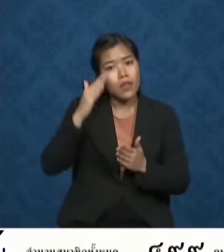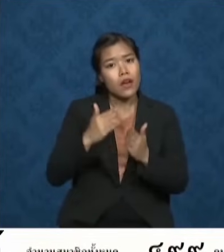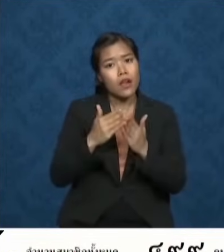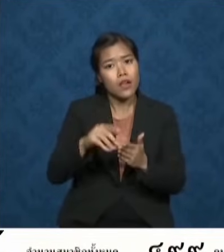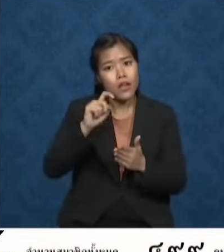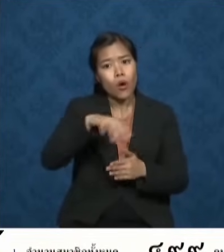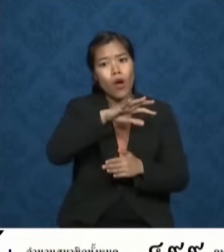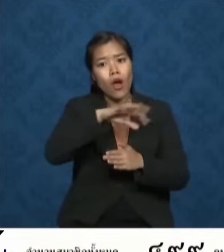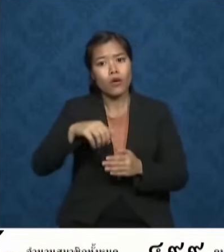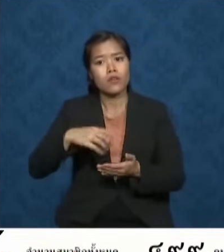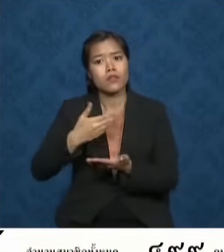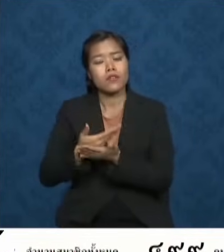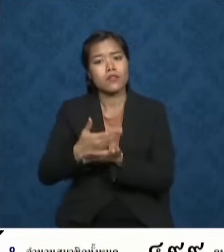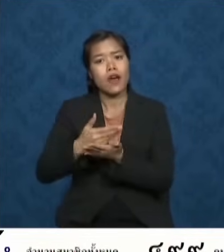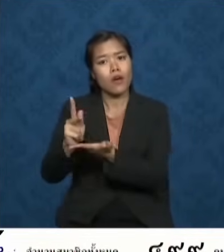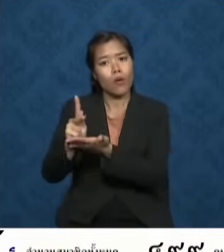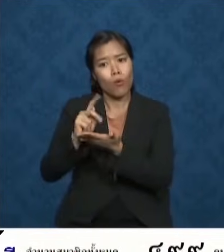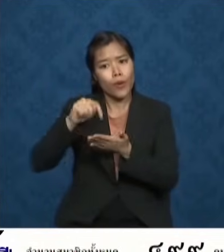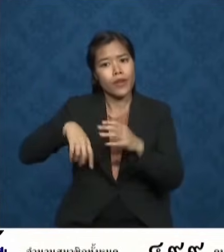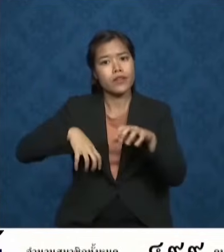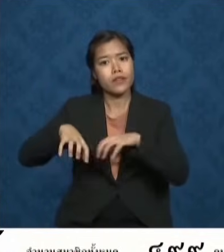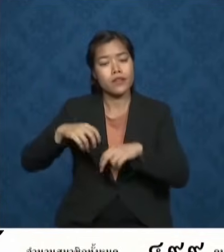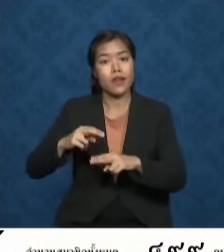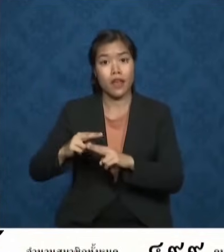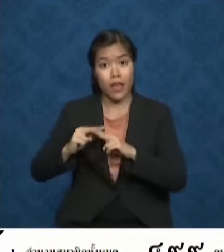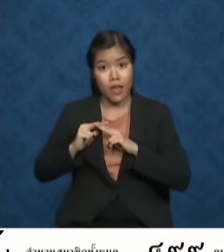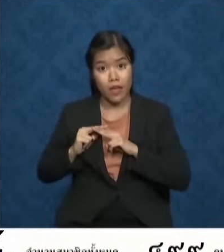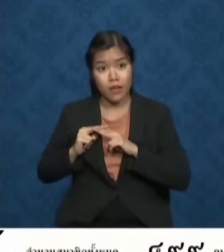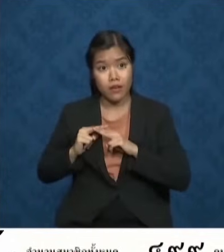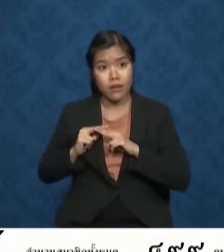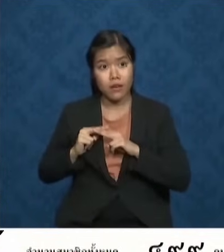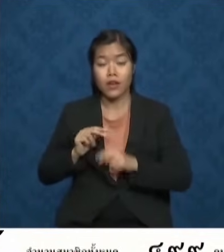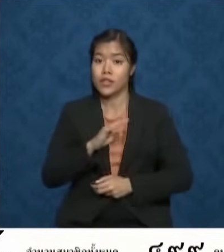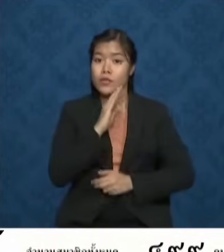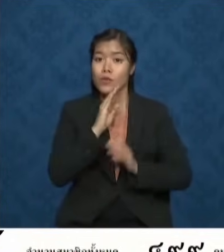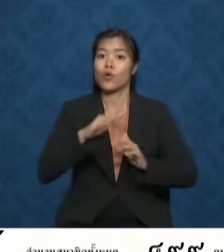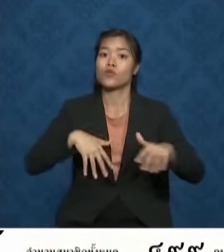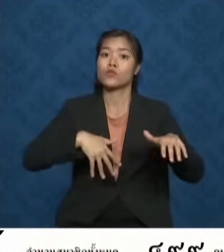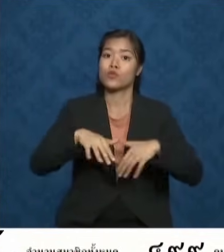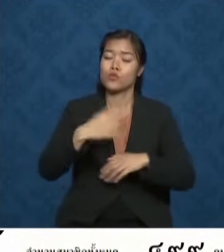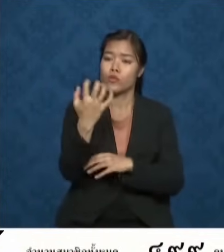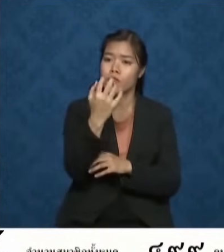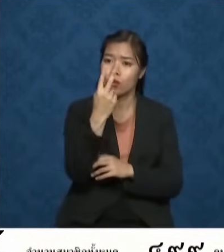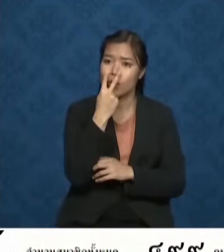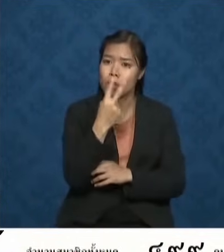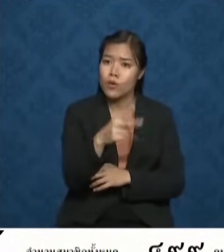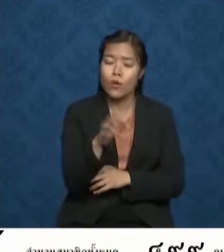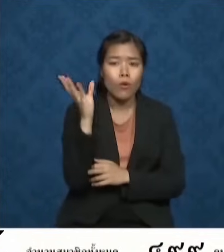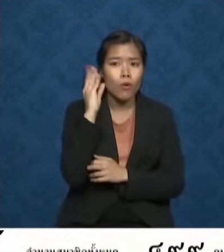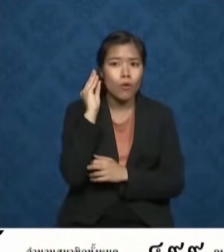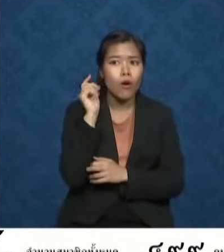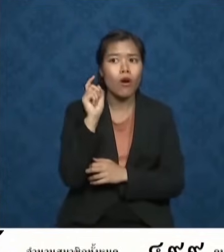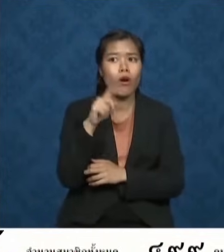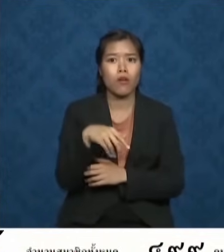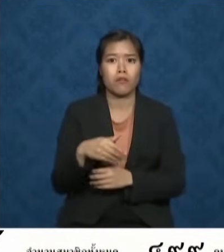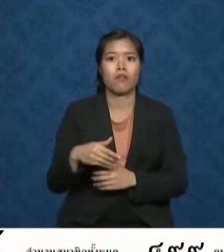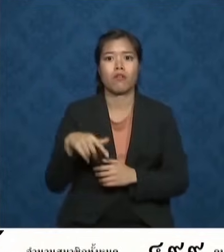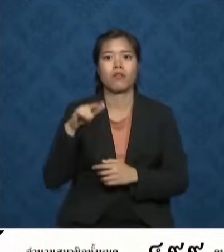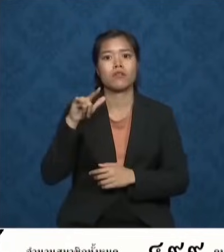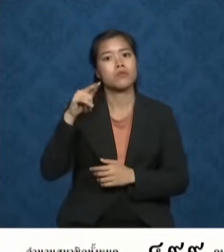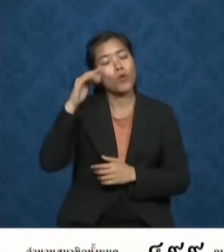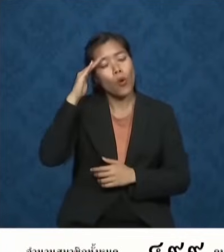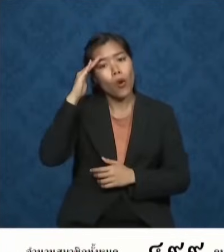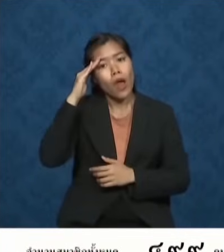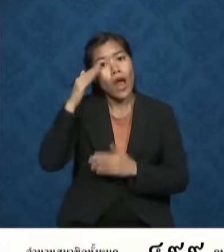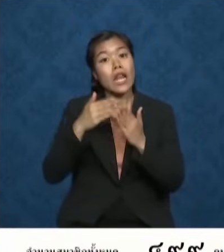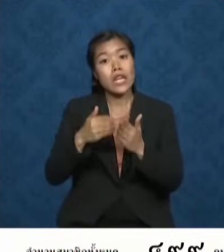องถ้าท่านผู้มีเกียรติฟังทางบ้านก็อาจจะดูเหมือนว่ากองทัพเรือนี่อยากจะไปทำนอกเรื่องผมก